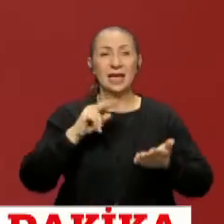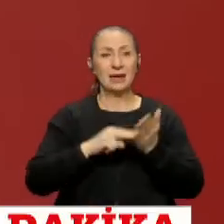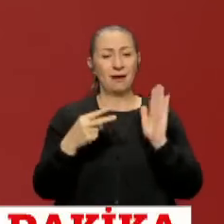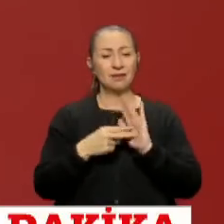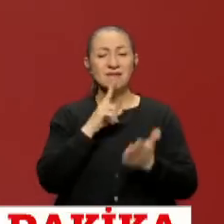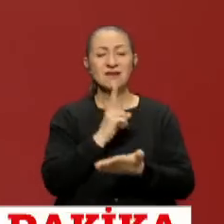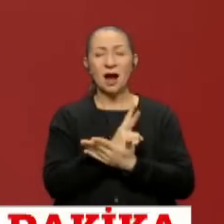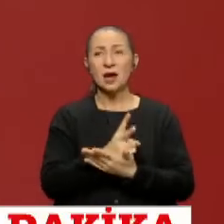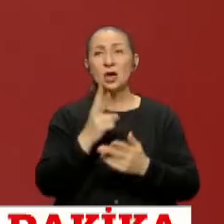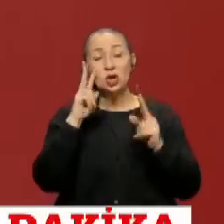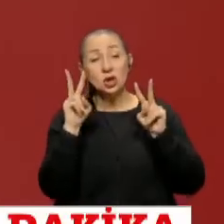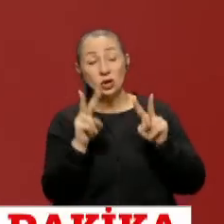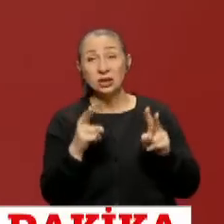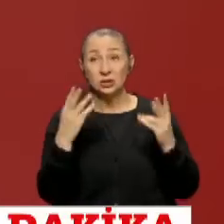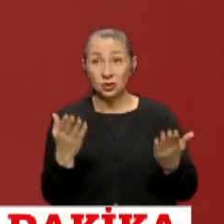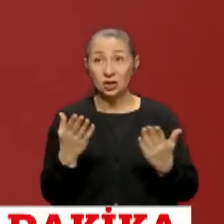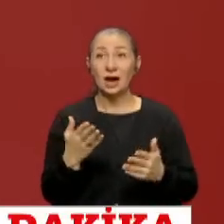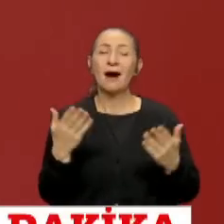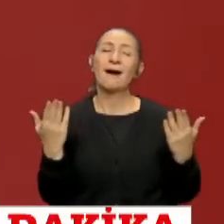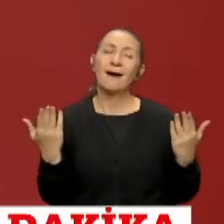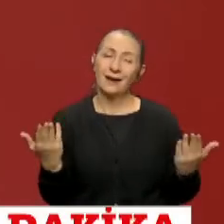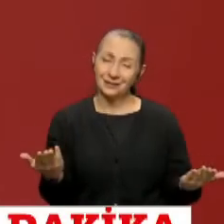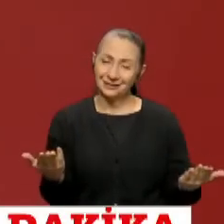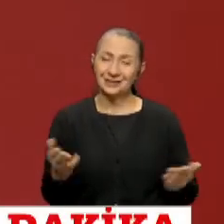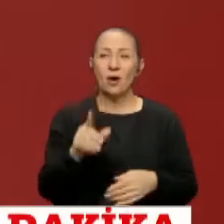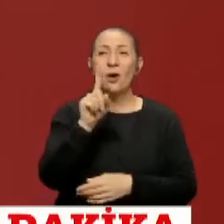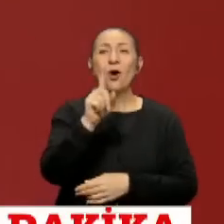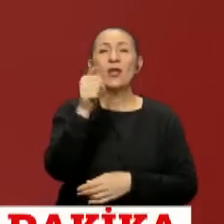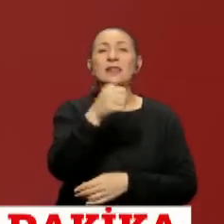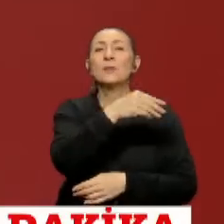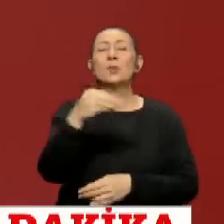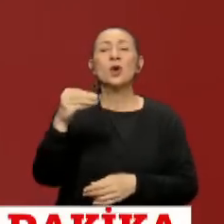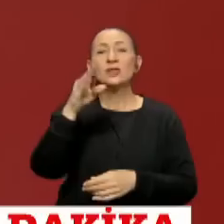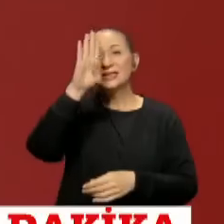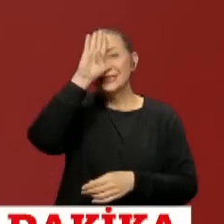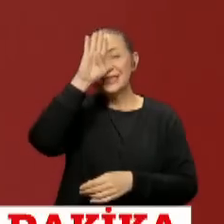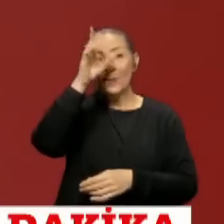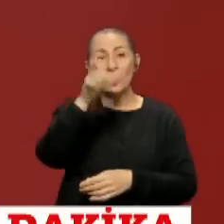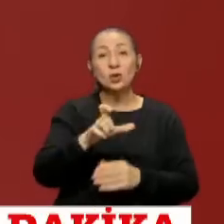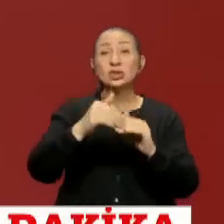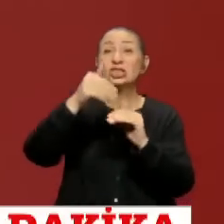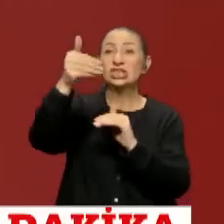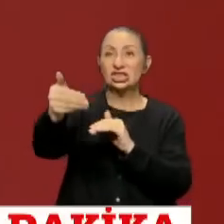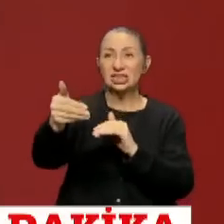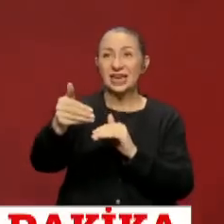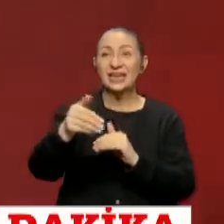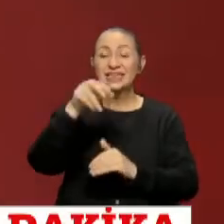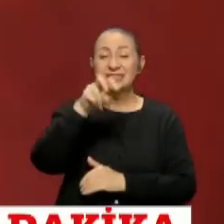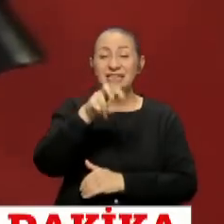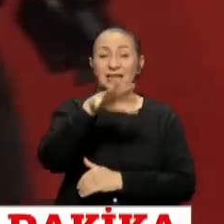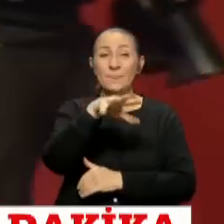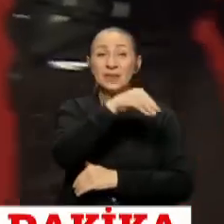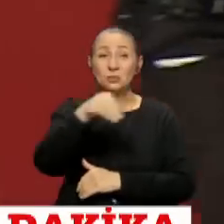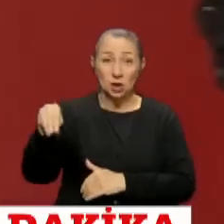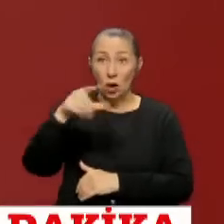irade gösteriyor ki artık 16 milyon İstanbul'un dışında